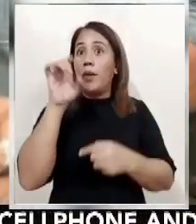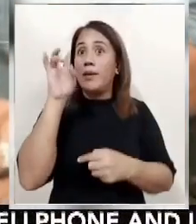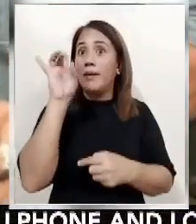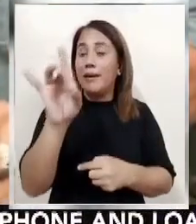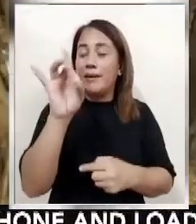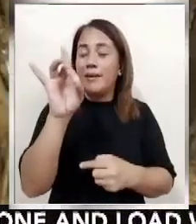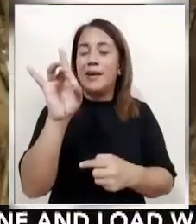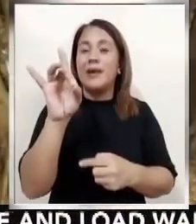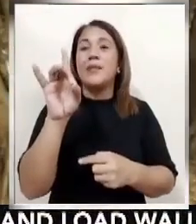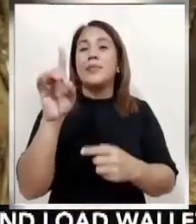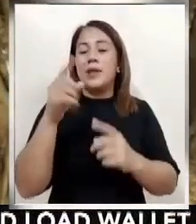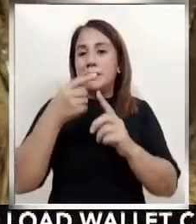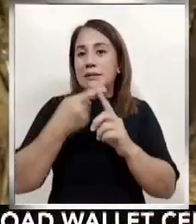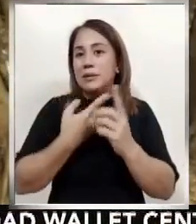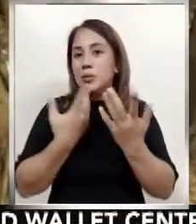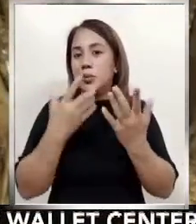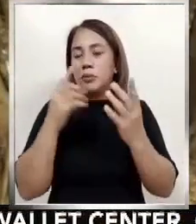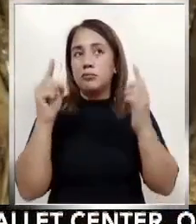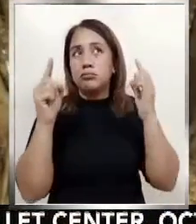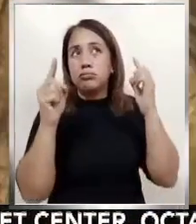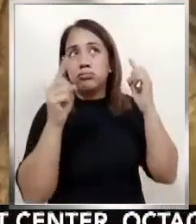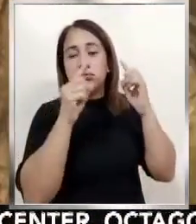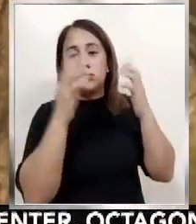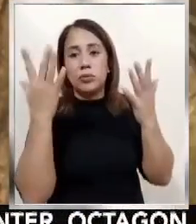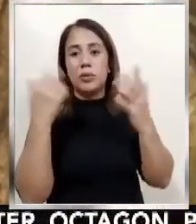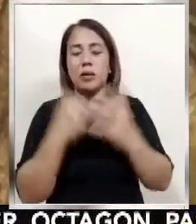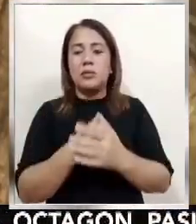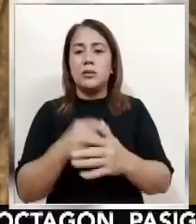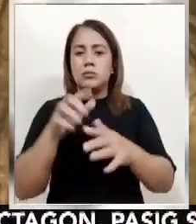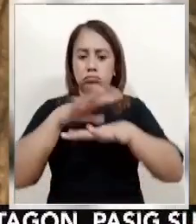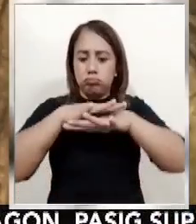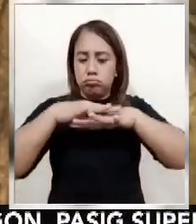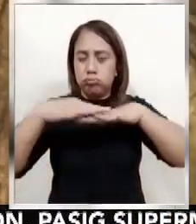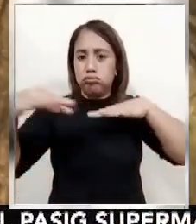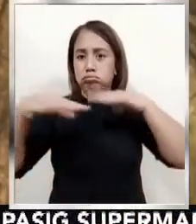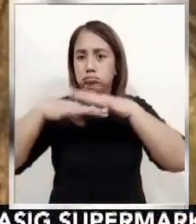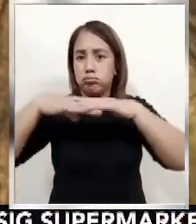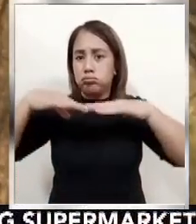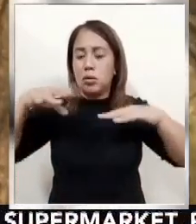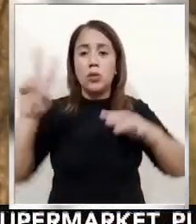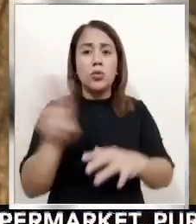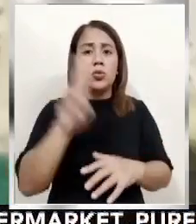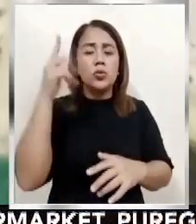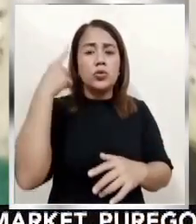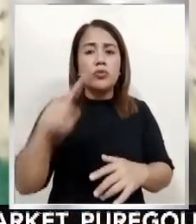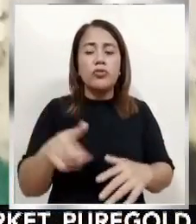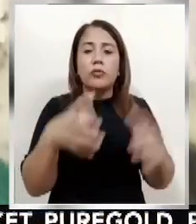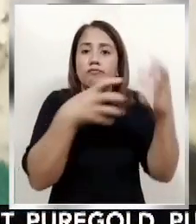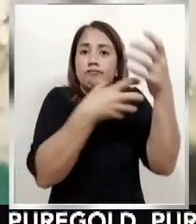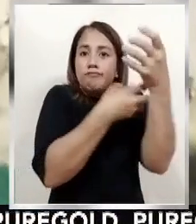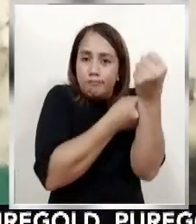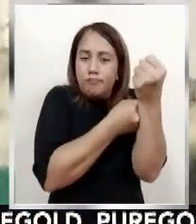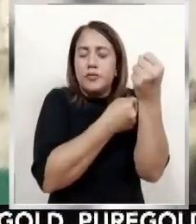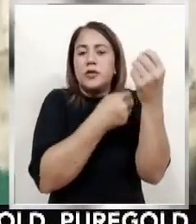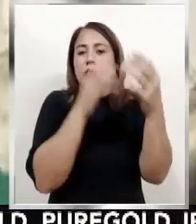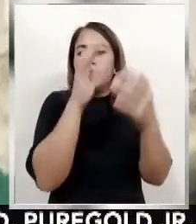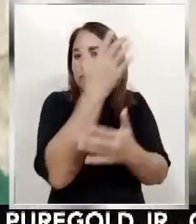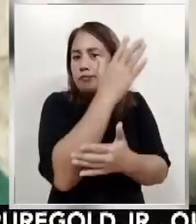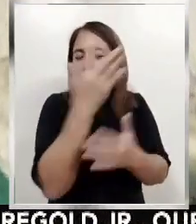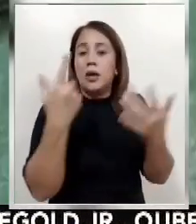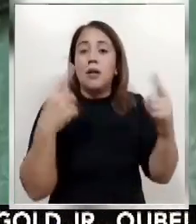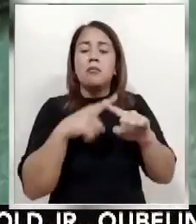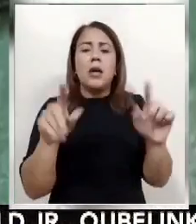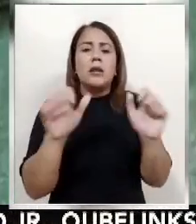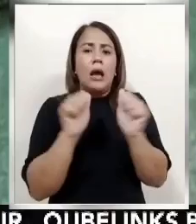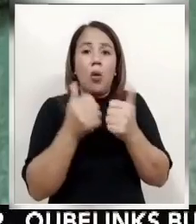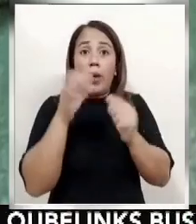ang kanilang mga prey. Napakahaba din ang kanilang mga daliri. Ginagamit nila ang kanilang mga daliri para makakapit sa mga sanga. Pero ano nga ba ang dapat gawin sakaling makakita